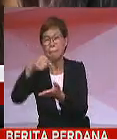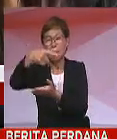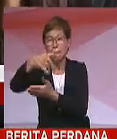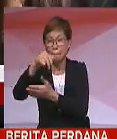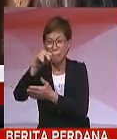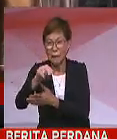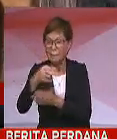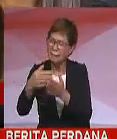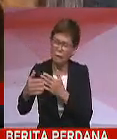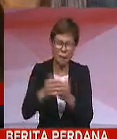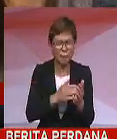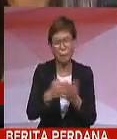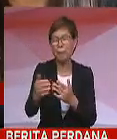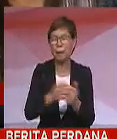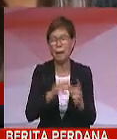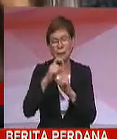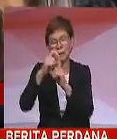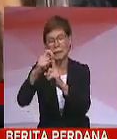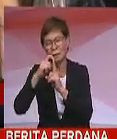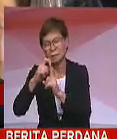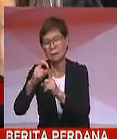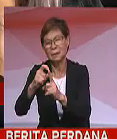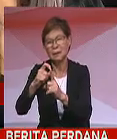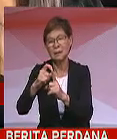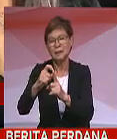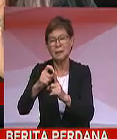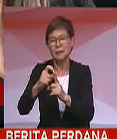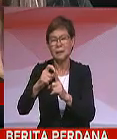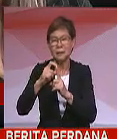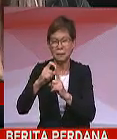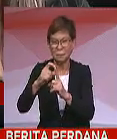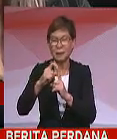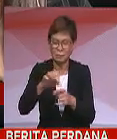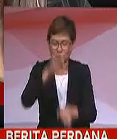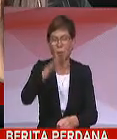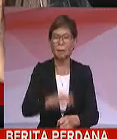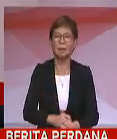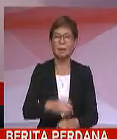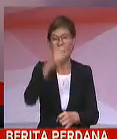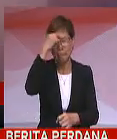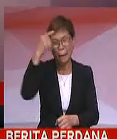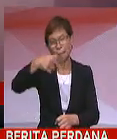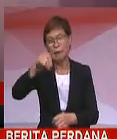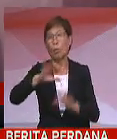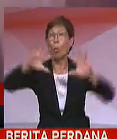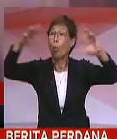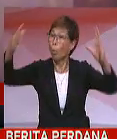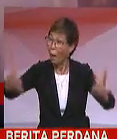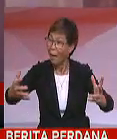sebagai kata-kata semangat lah. Sebab Blackpink tu worldwide kan, semua orang kenal. So macam kita orang okay je.